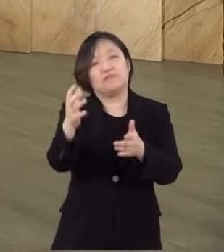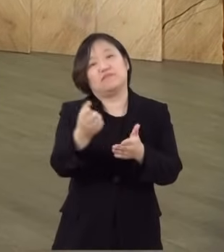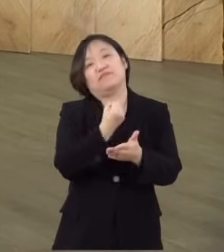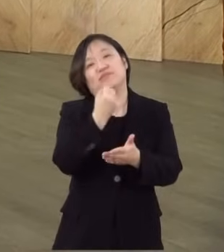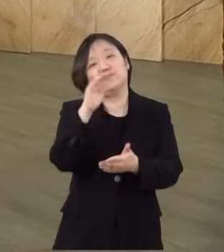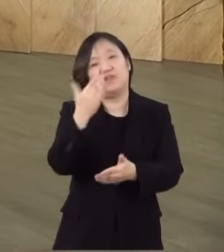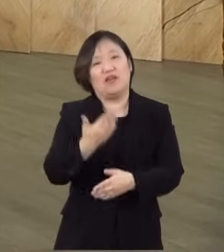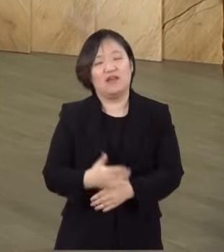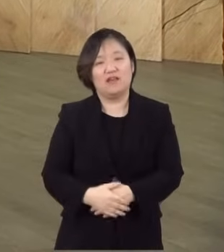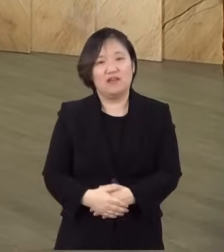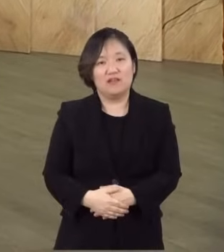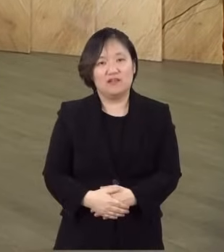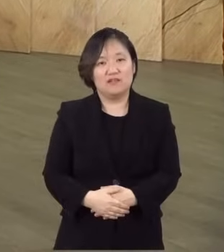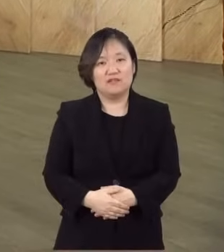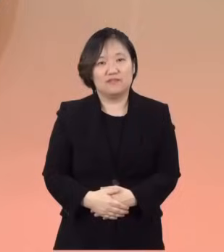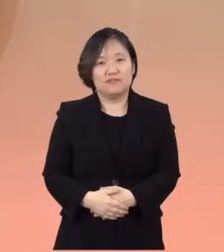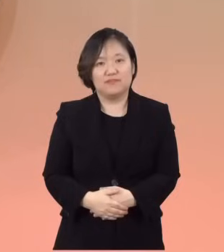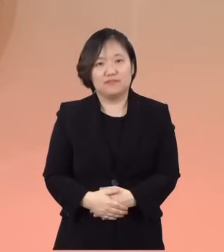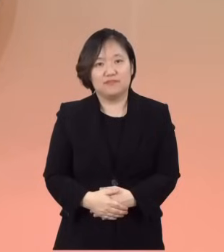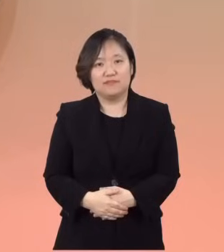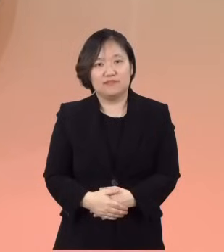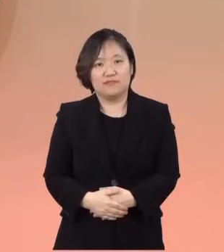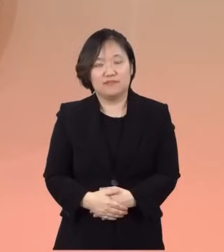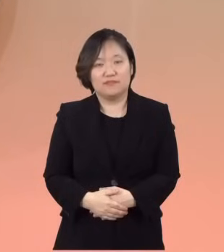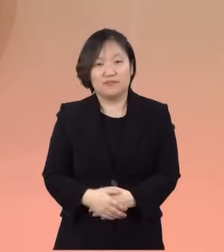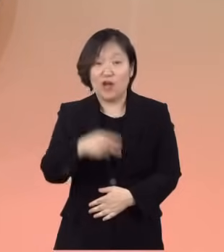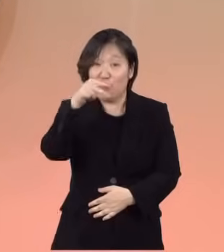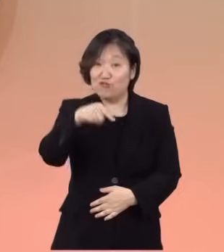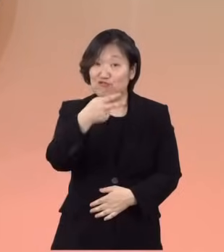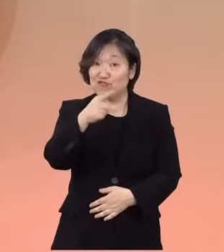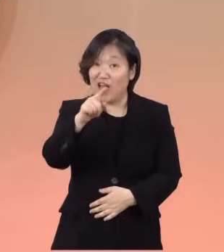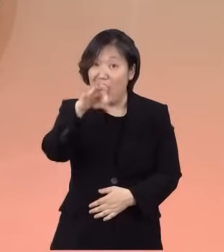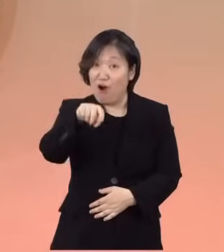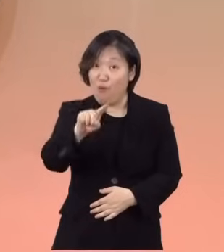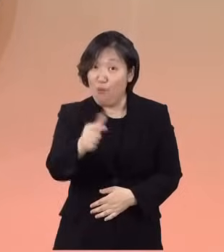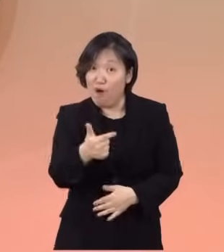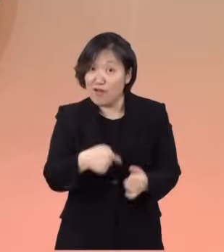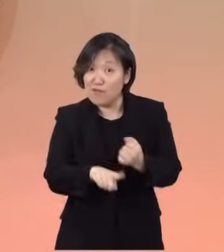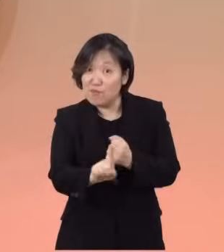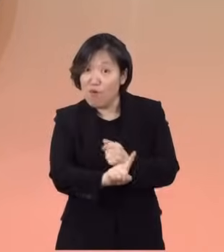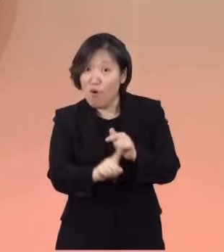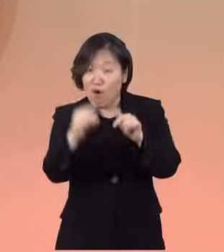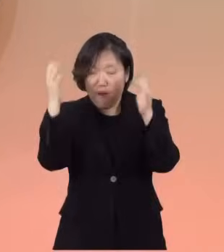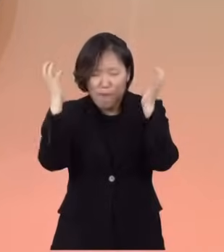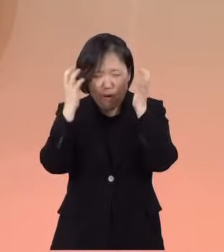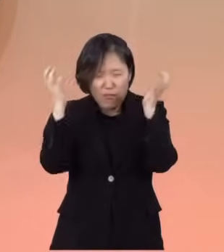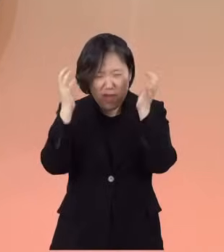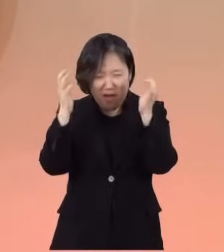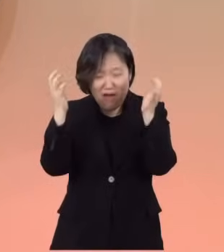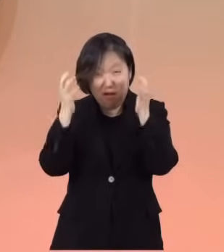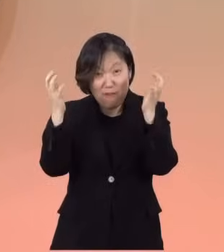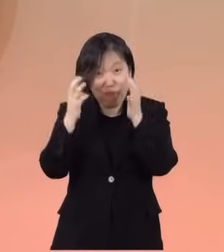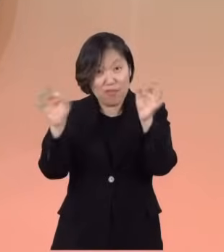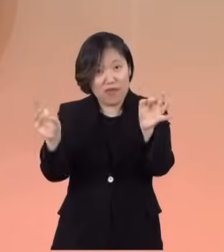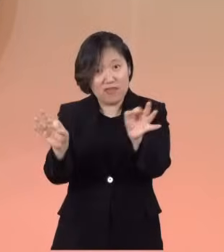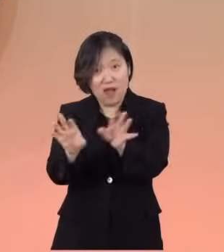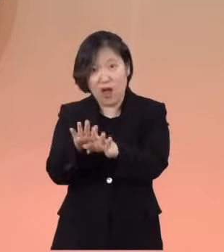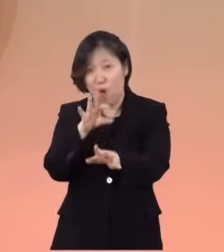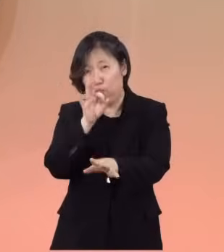깨달음을 얻게 됩니다 수다원 모든 번뇌 망상이